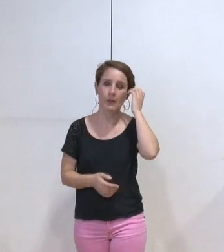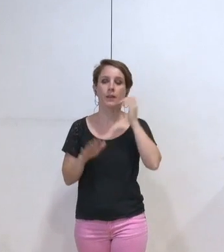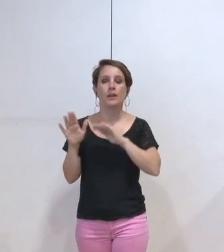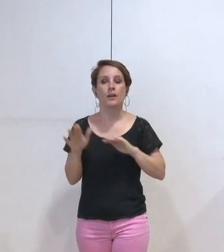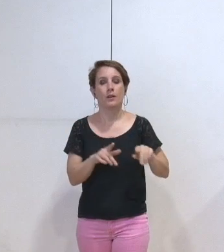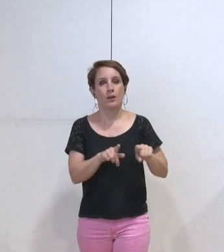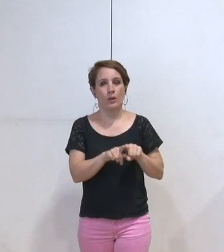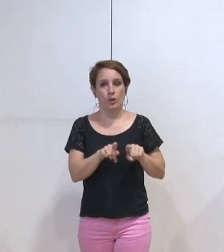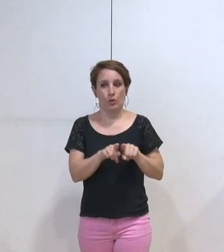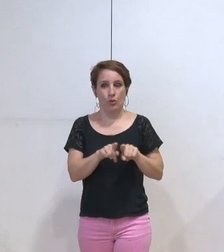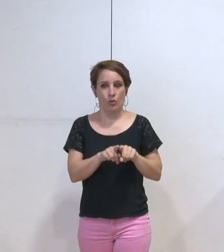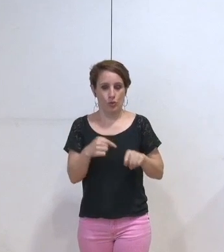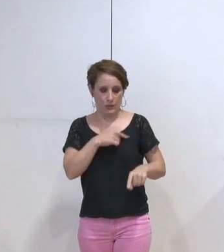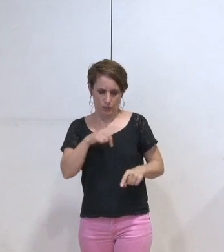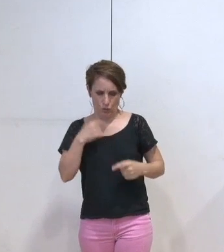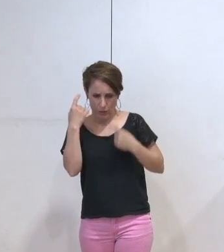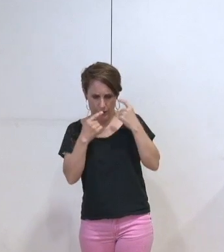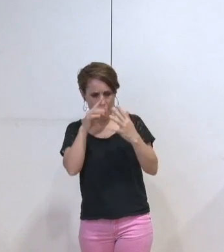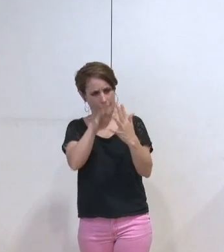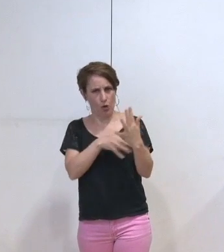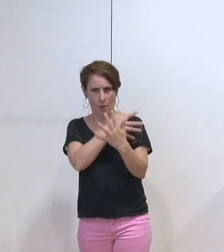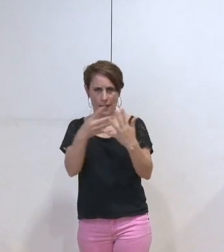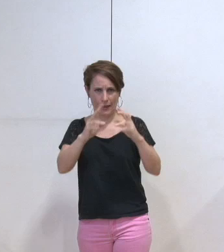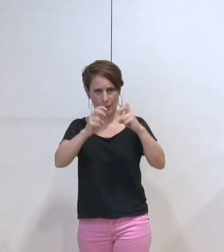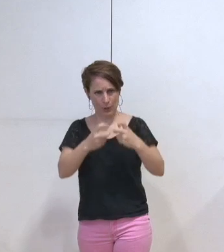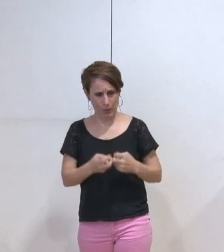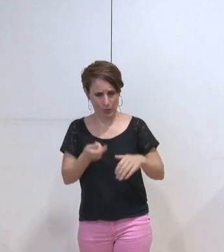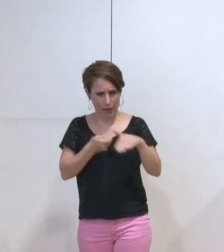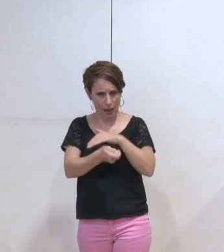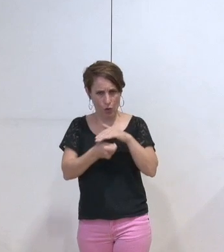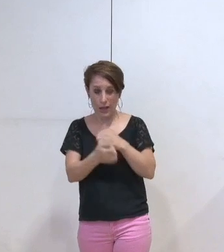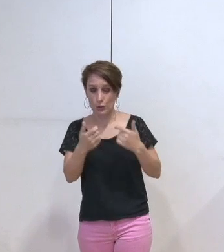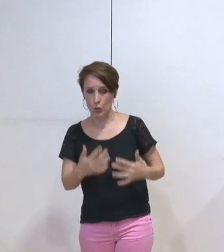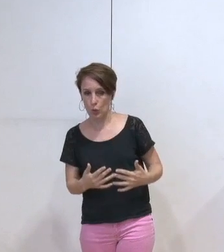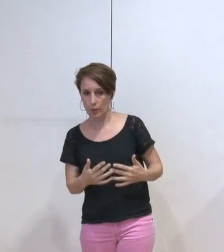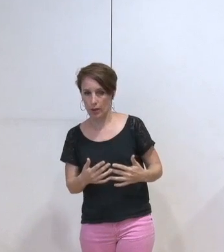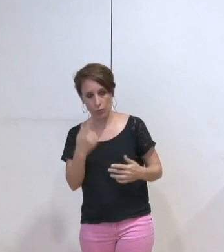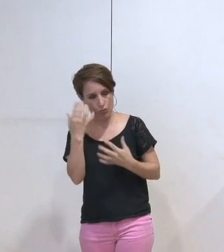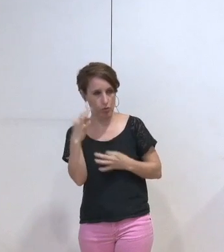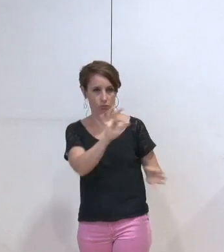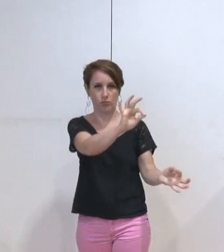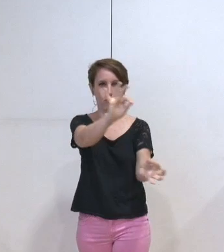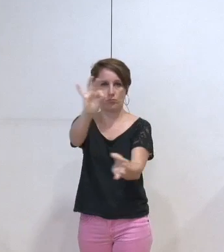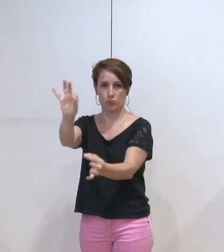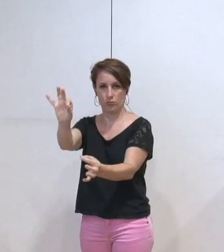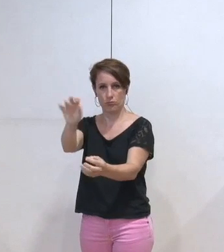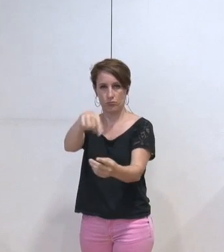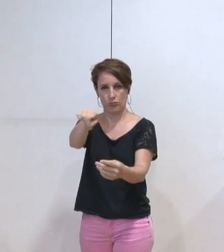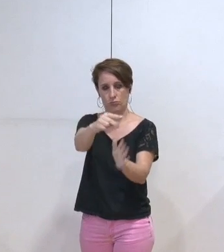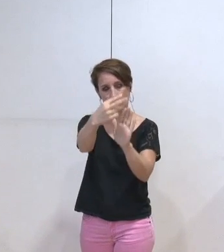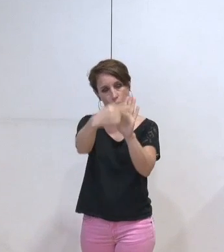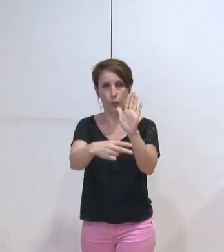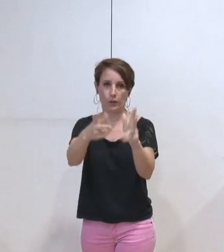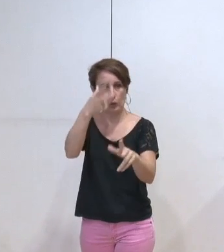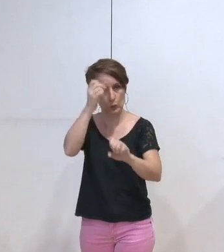d'attribution d'allocation afin de rendre ces dispositifs lisible et accessible ce travail sera évidemment à coordonner avec les